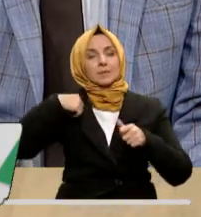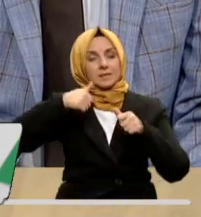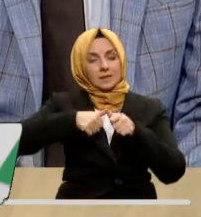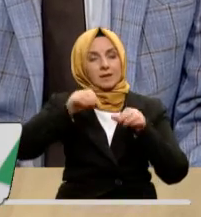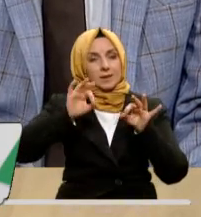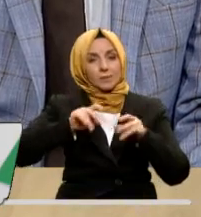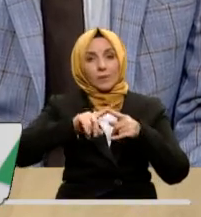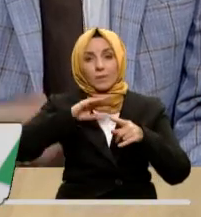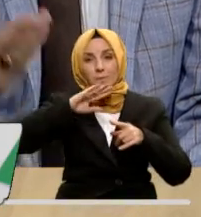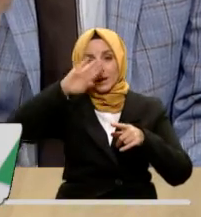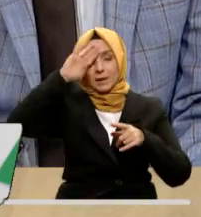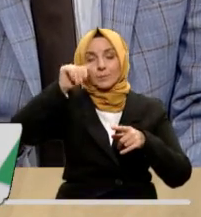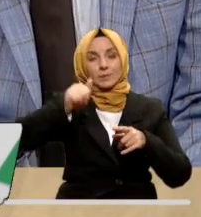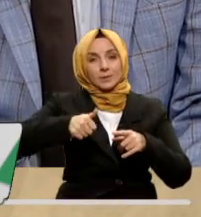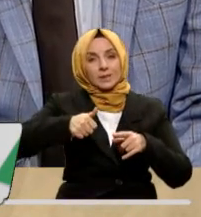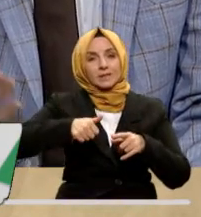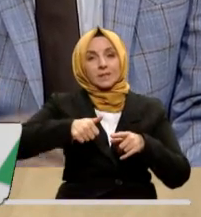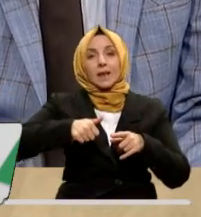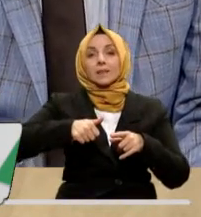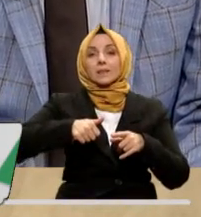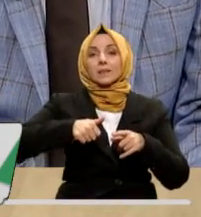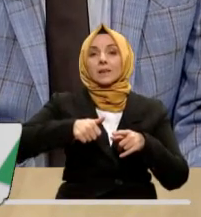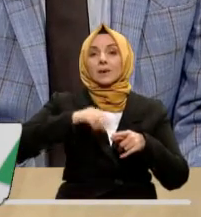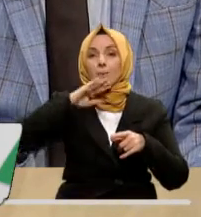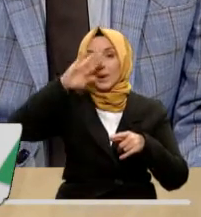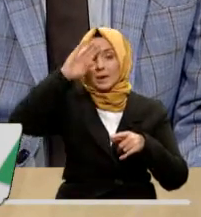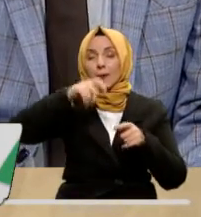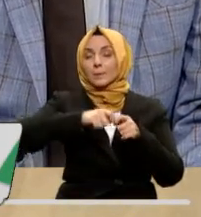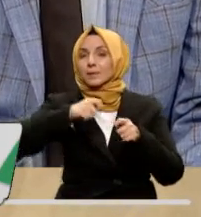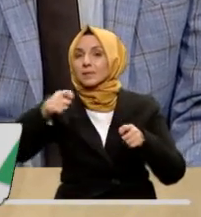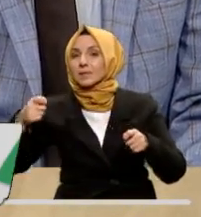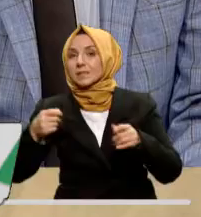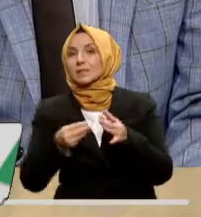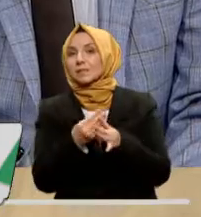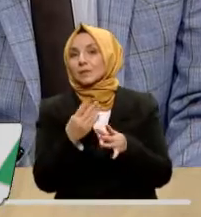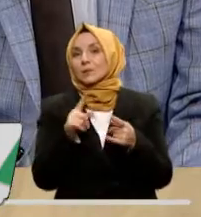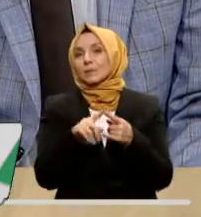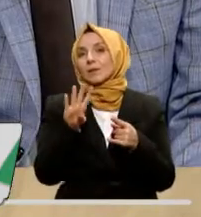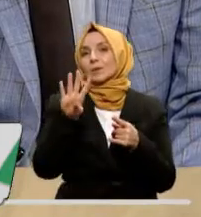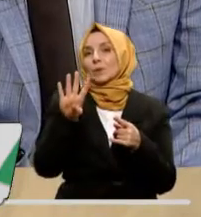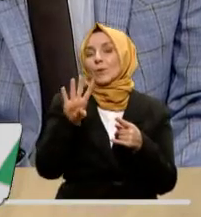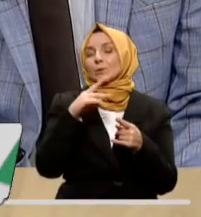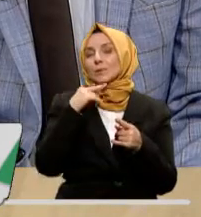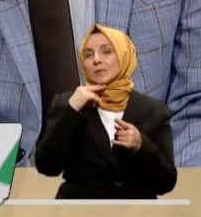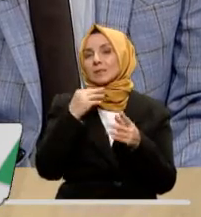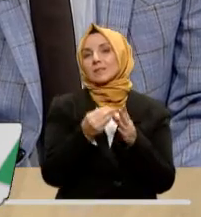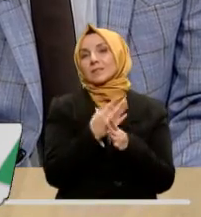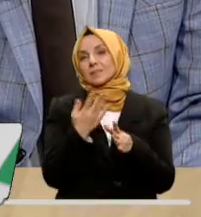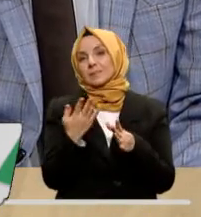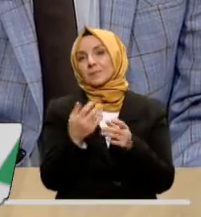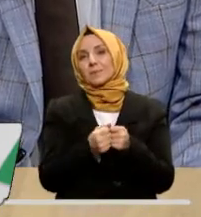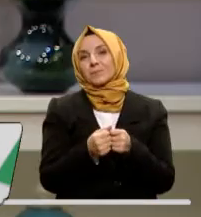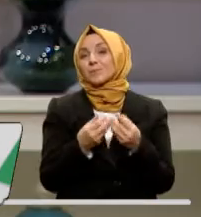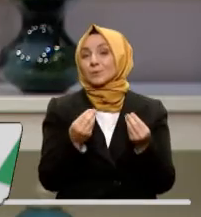günlerinde bu bayram gazetesi çıkartıyoruz şu anda dördüncü sayısında çıkartmış olduğum bu derginin itiraz